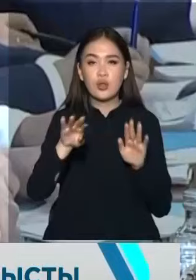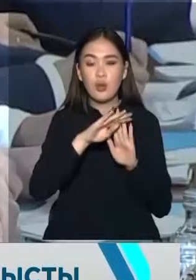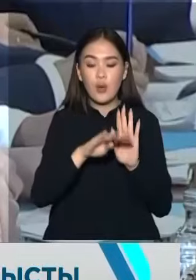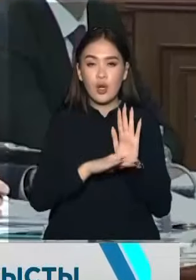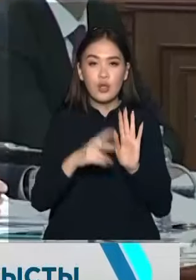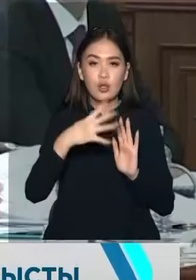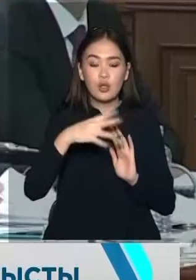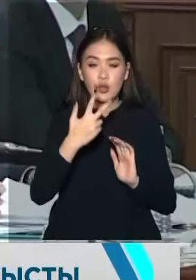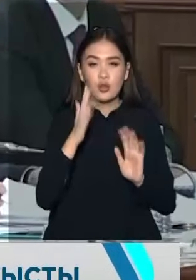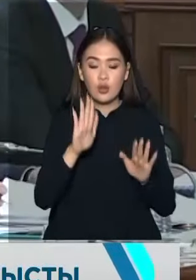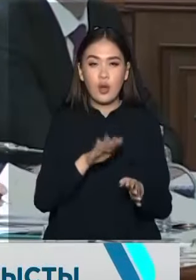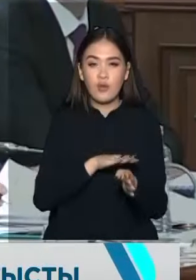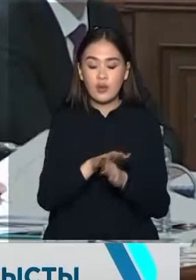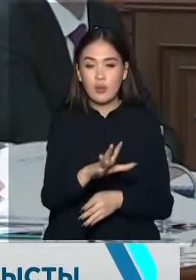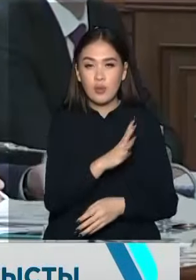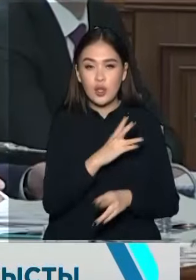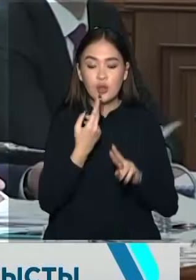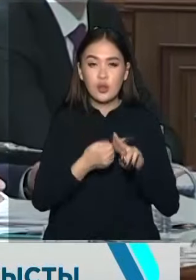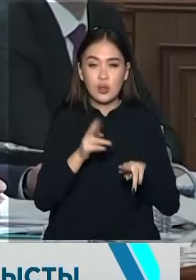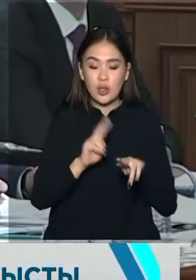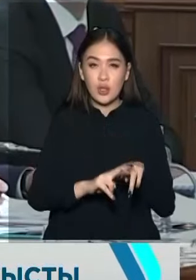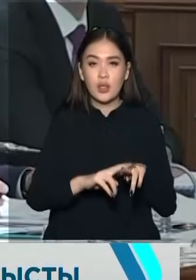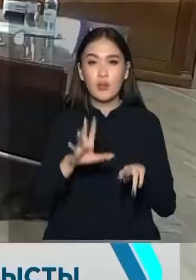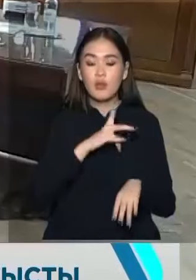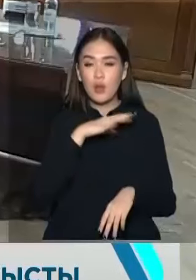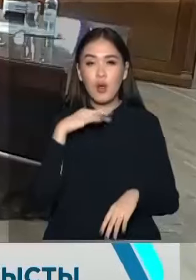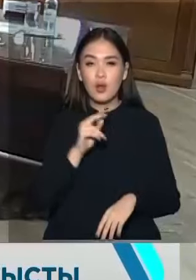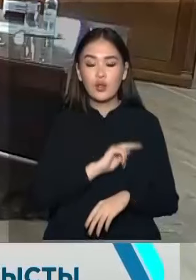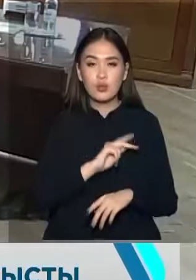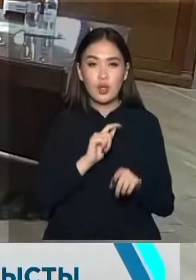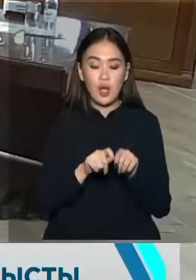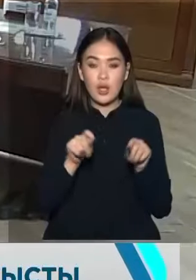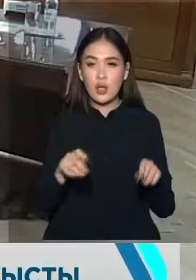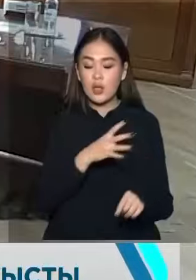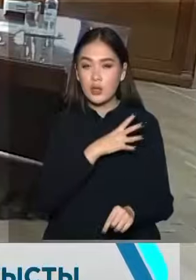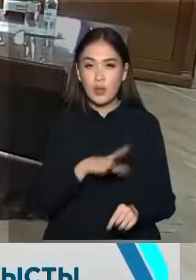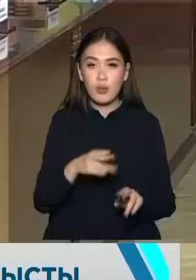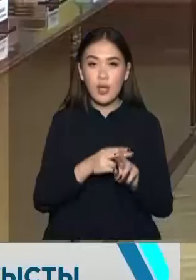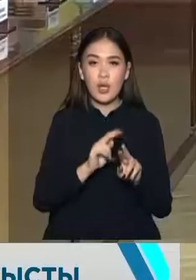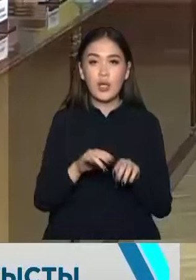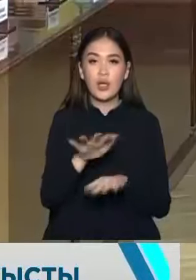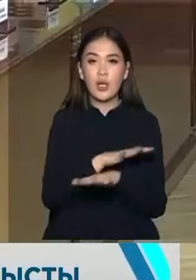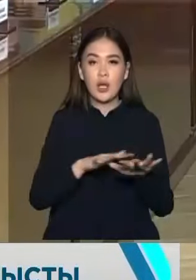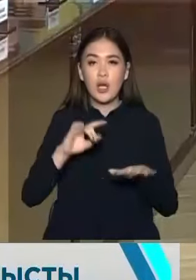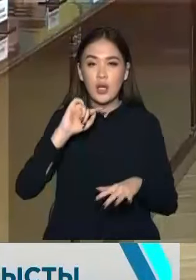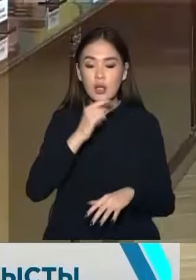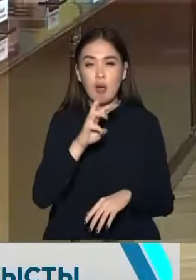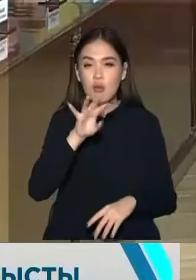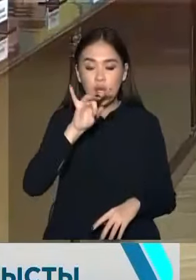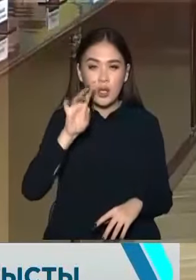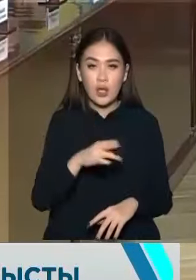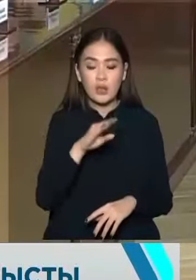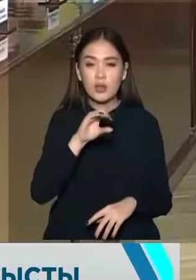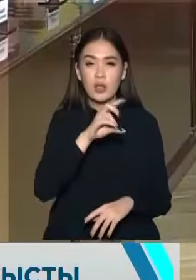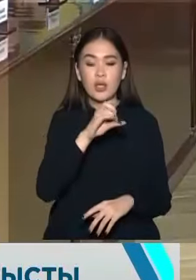40-ы ғана жүзеге асырылған. Соның кесірінен көптеген жұмыс орны ашылмай қалды, есесіне ел экономикасы миллиардтаған